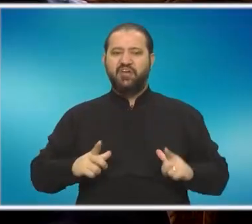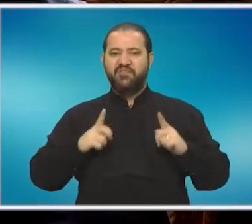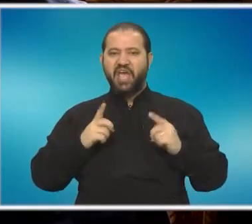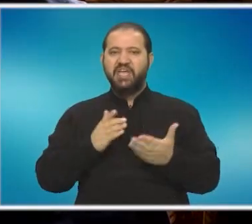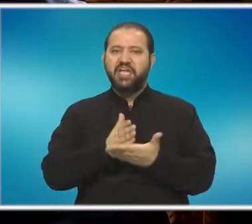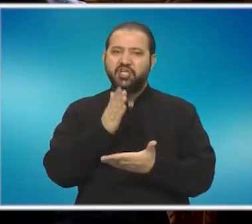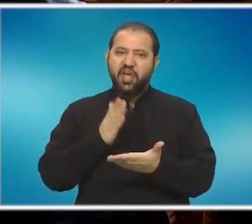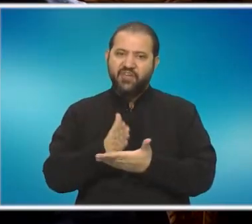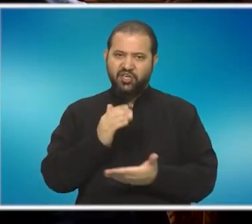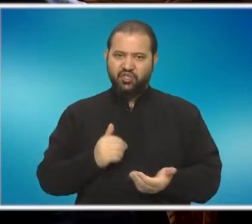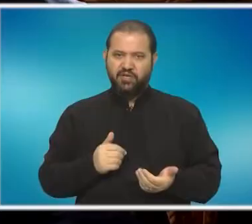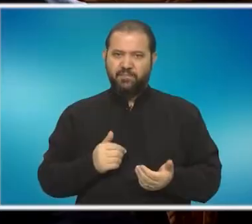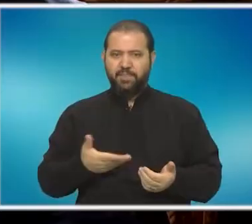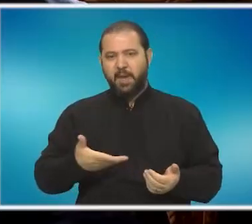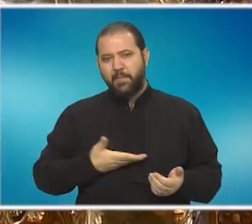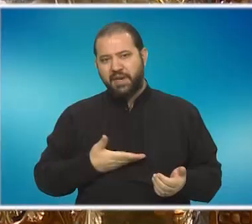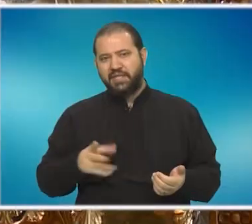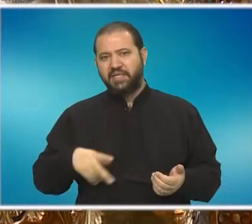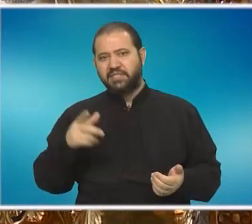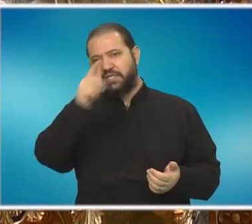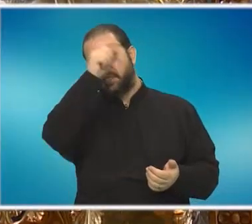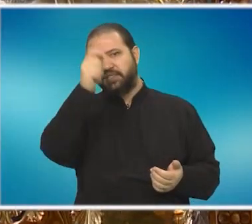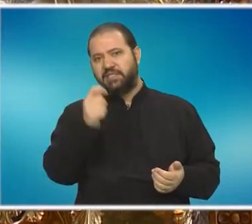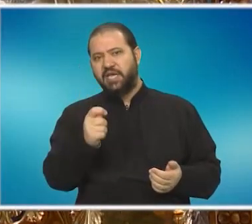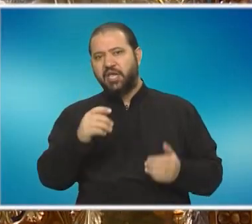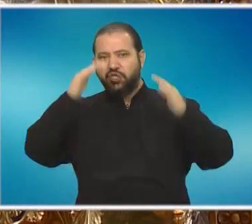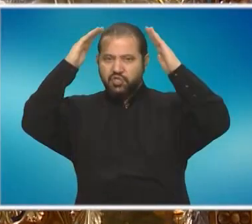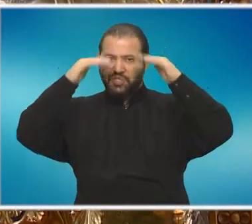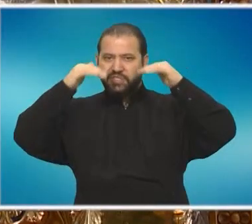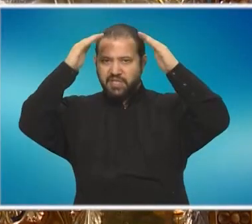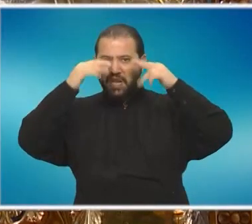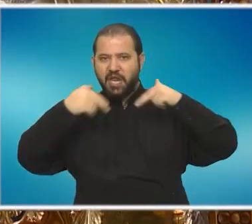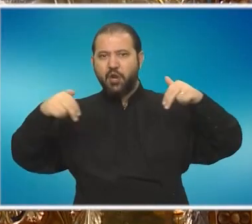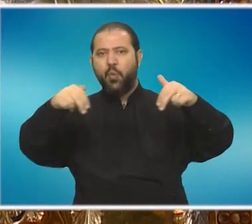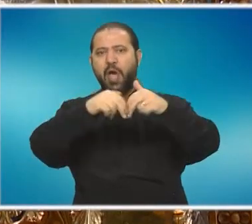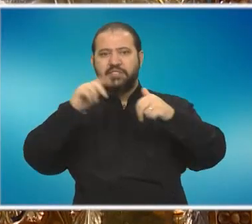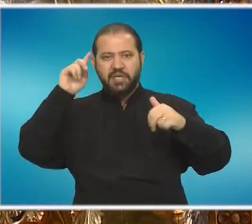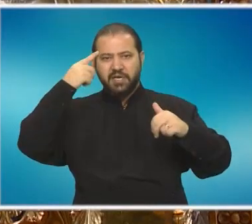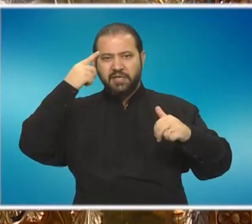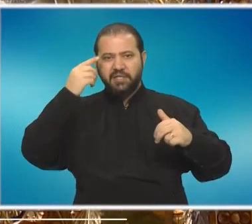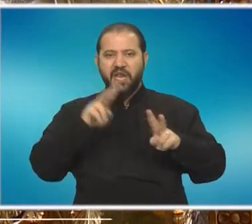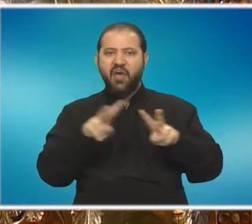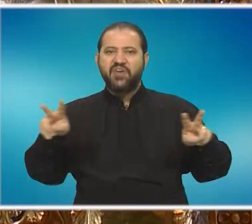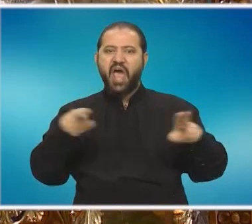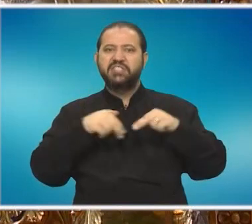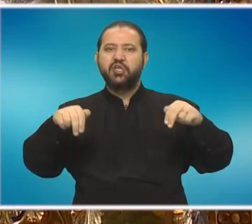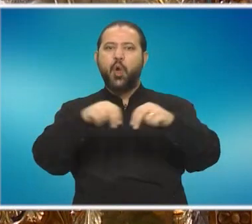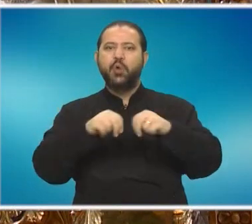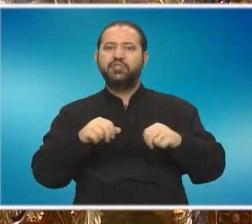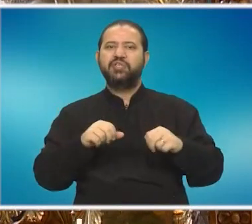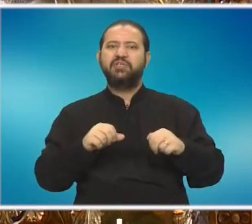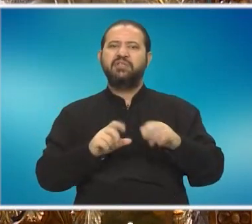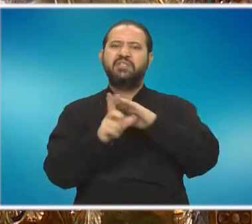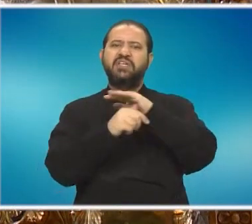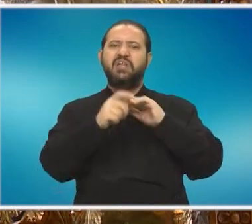în împărăția Lui cea cerească. Părinte, iată, sunt țări și în zilele noastre și ne gândim la frații noștri din Siria și nu numai, și din